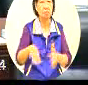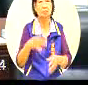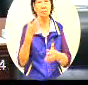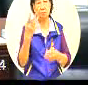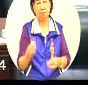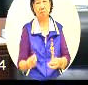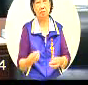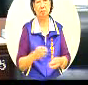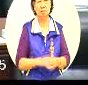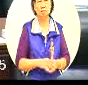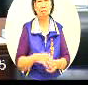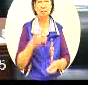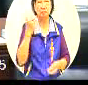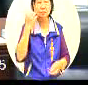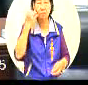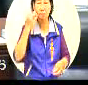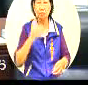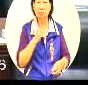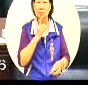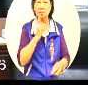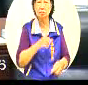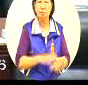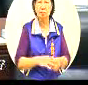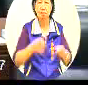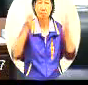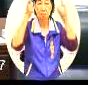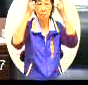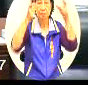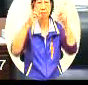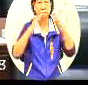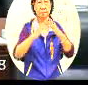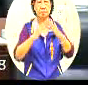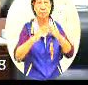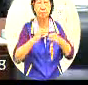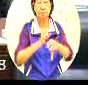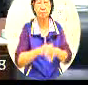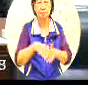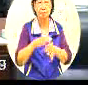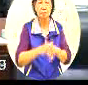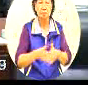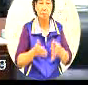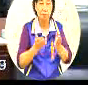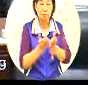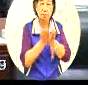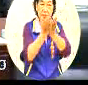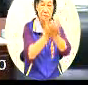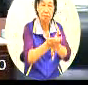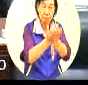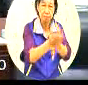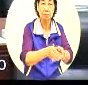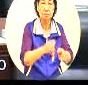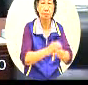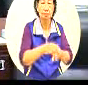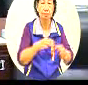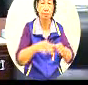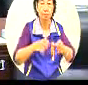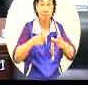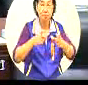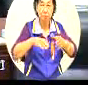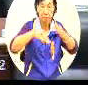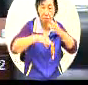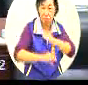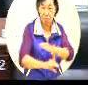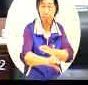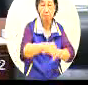说在高雄市渡轮还有我们的隧道还有空中缆车这三个部分没有去